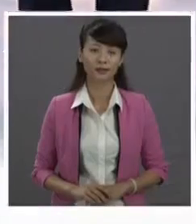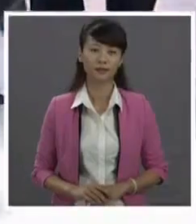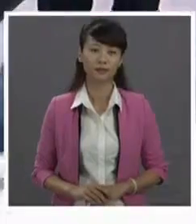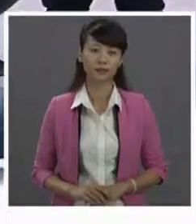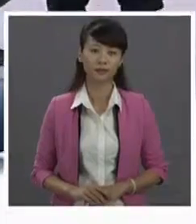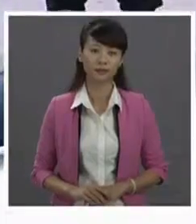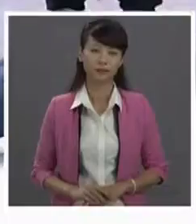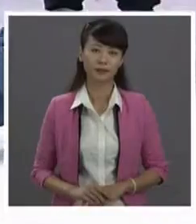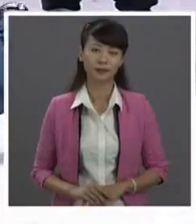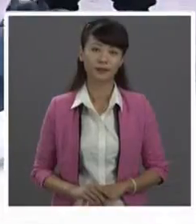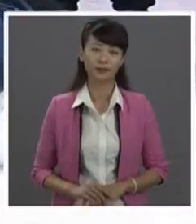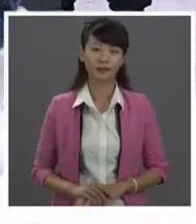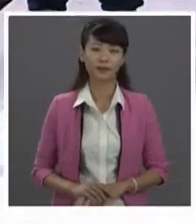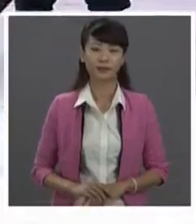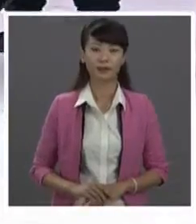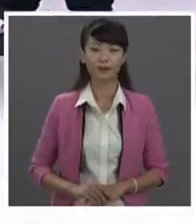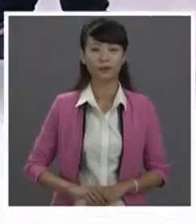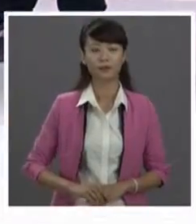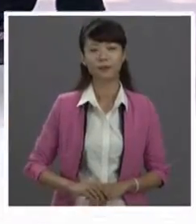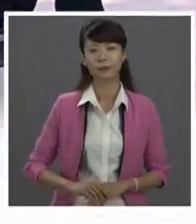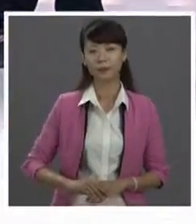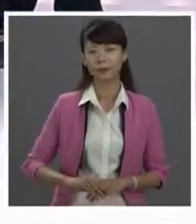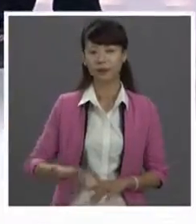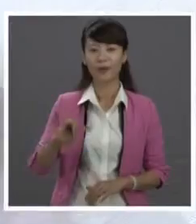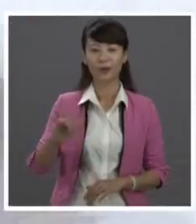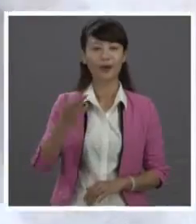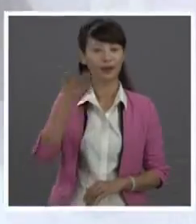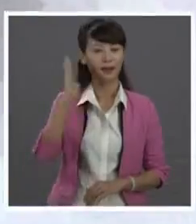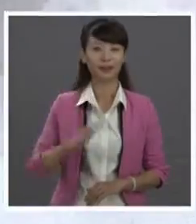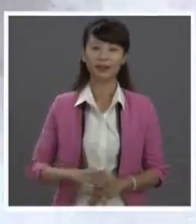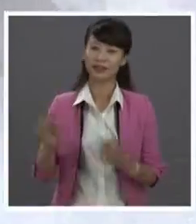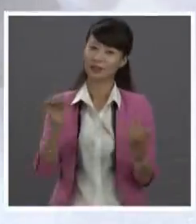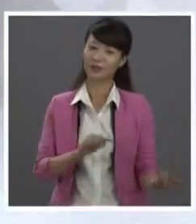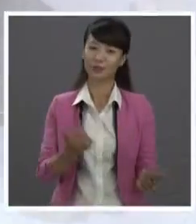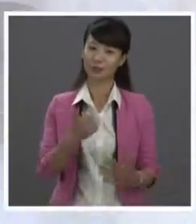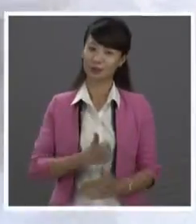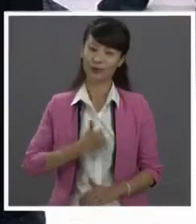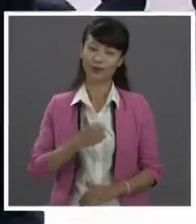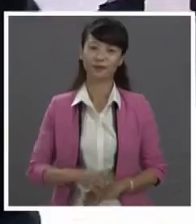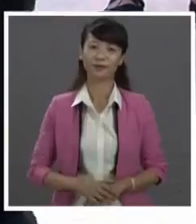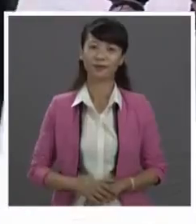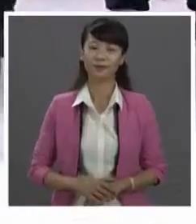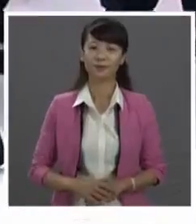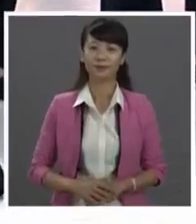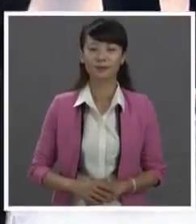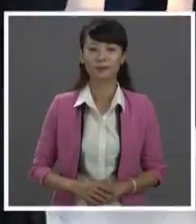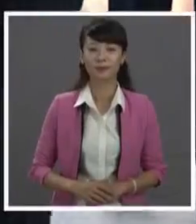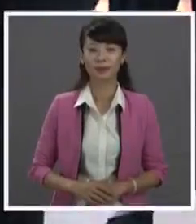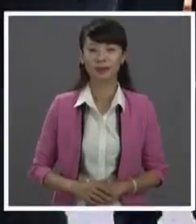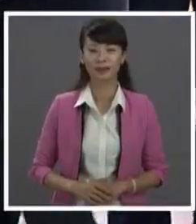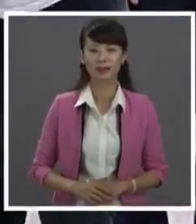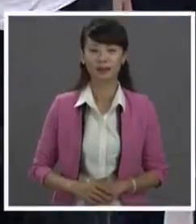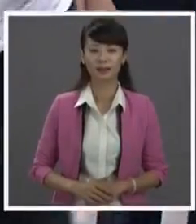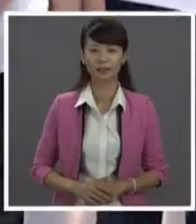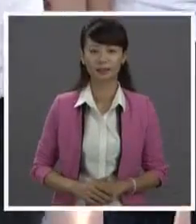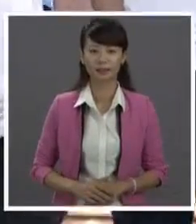了， 哎呦呦呦，还好元哥两个小孩都生好了， 对你，元哥你就趴着主持吧， 对，后面的事情我们帮你处理